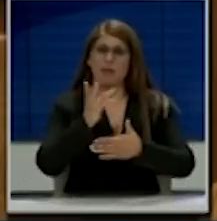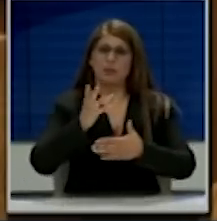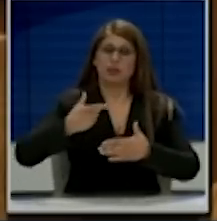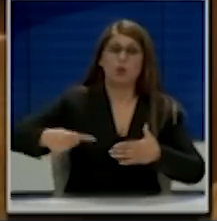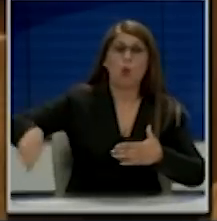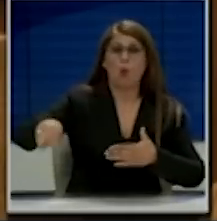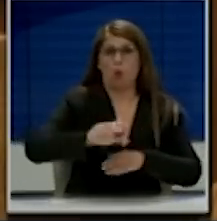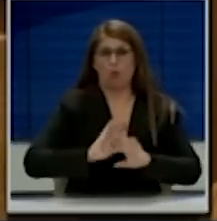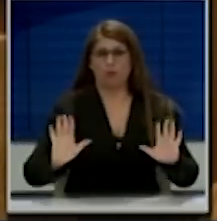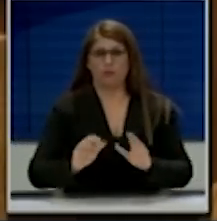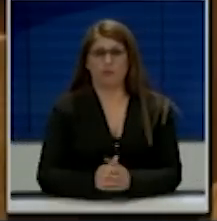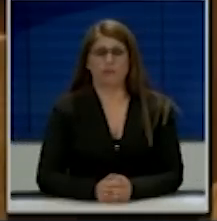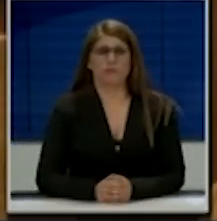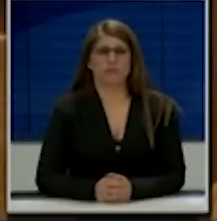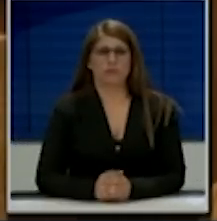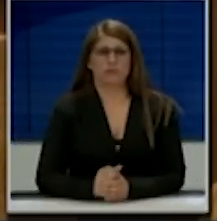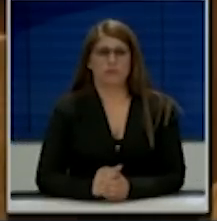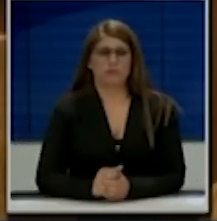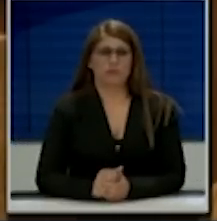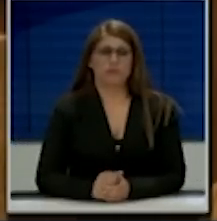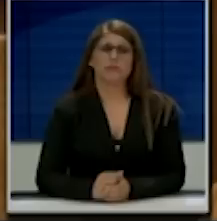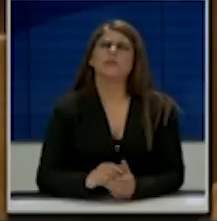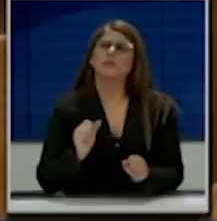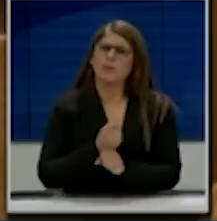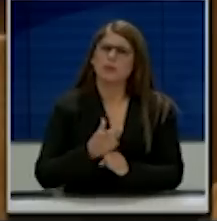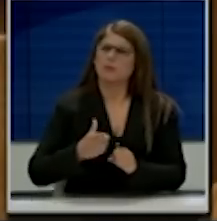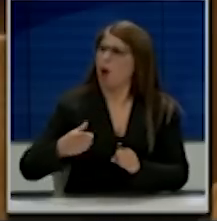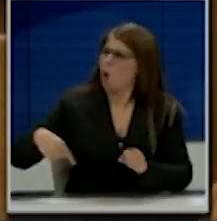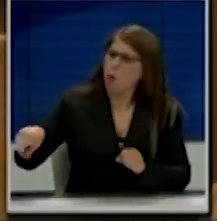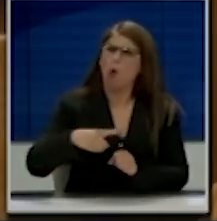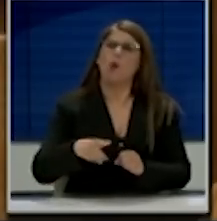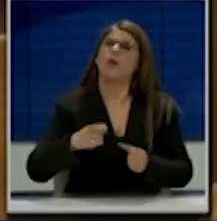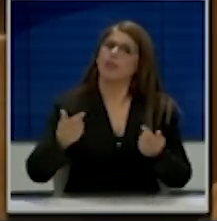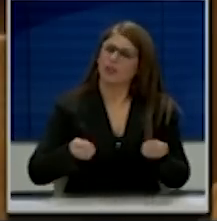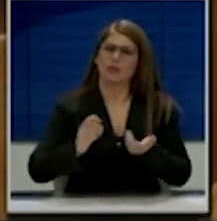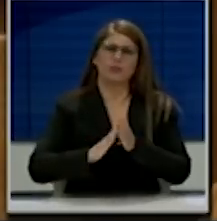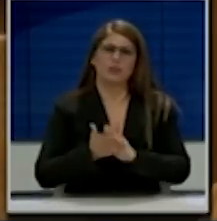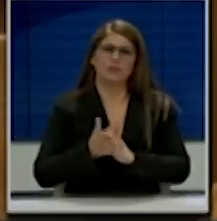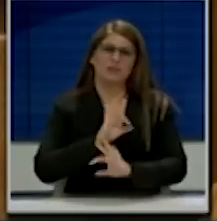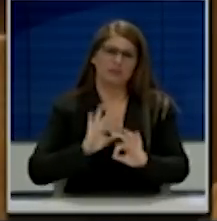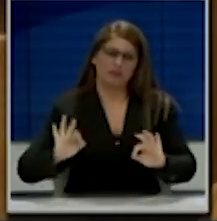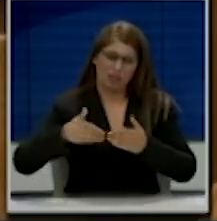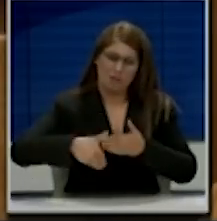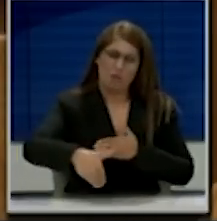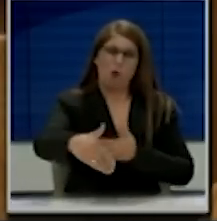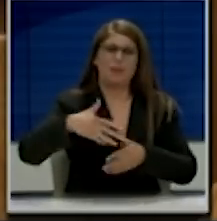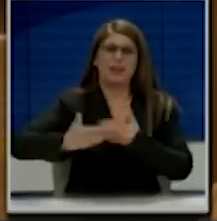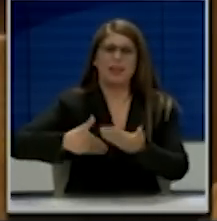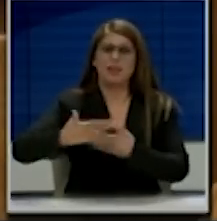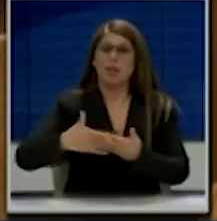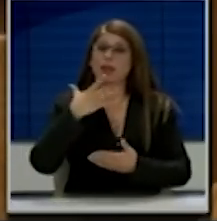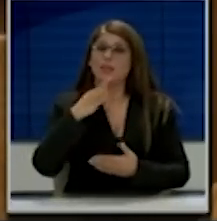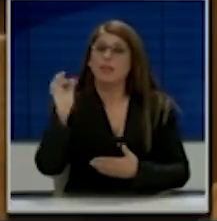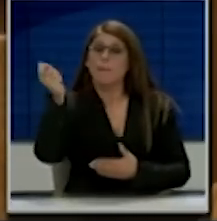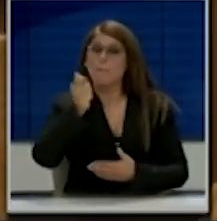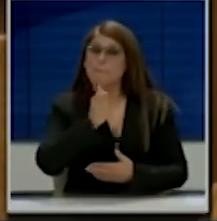όλων. Σε πείσμα όλων σας θα το κάνουν πράξη, οπωσδήποτε οι ερχόμενες γενιές. Γιατί έχουμε μάθει